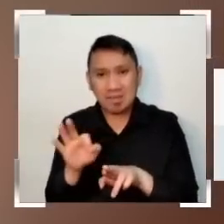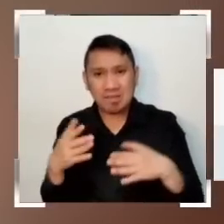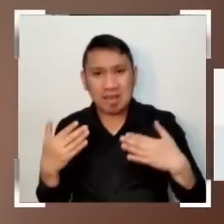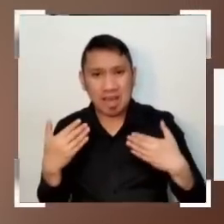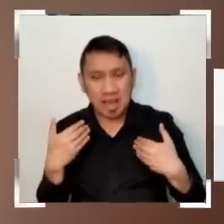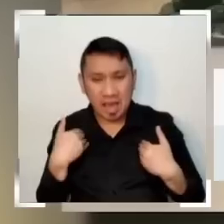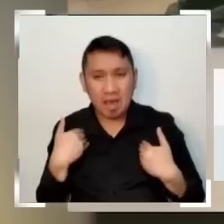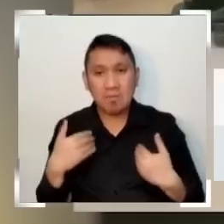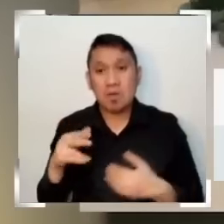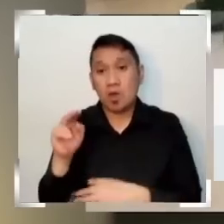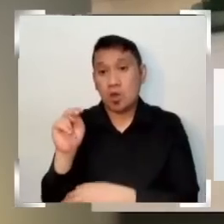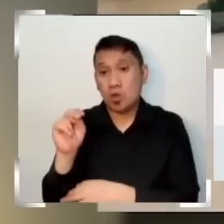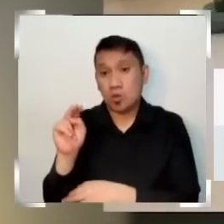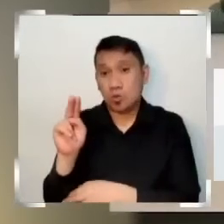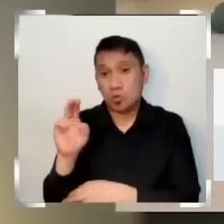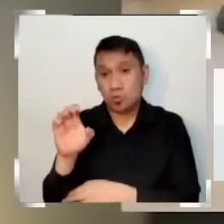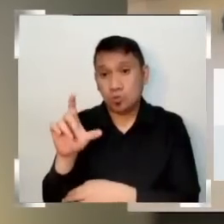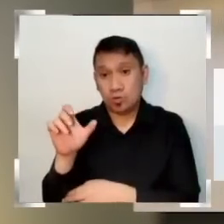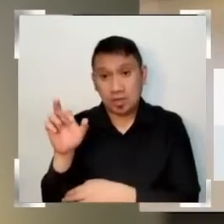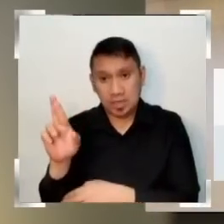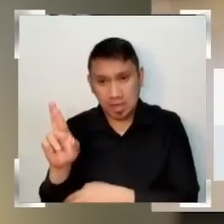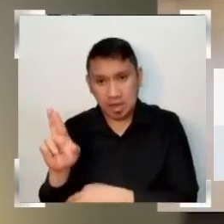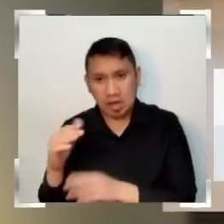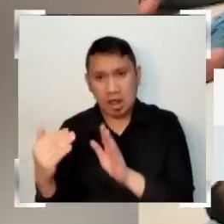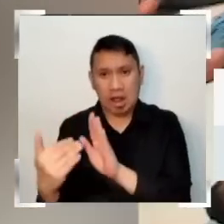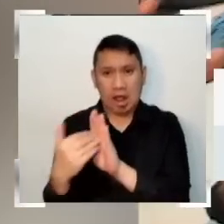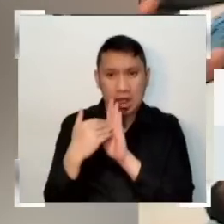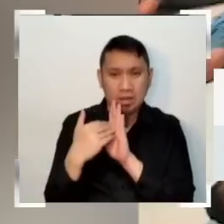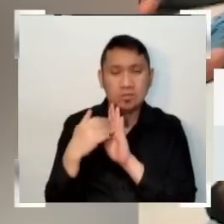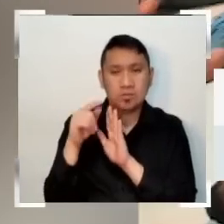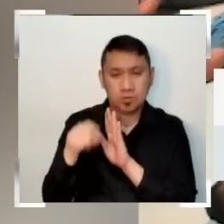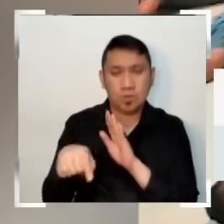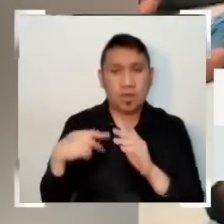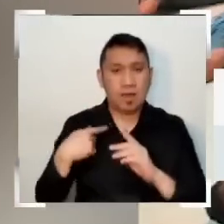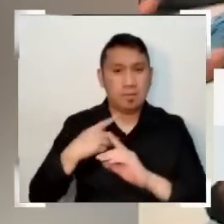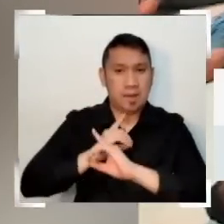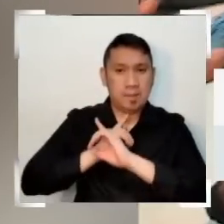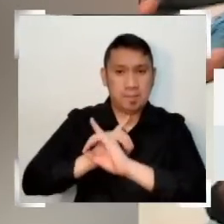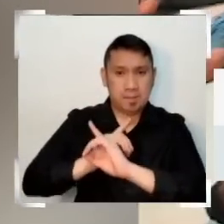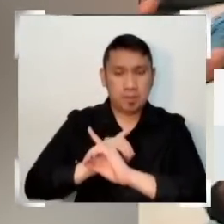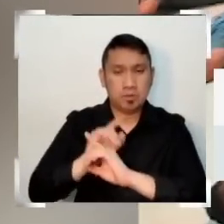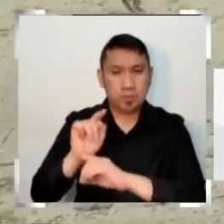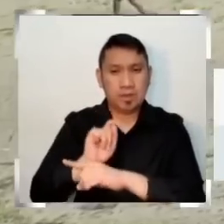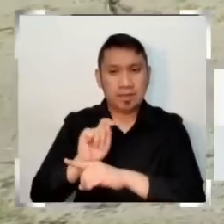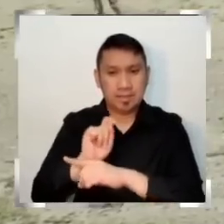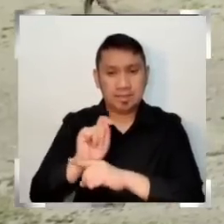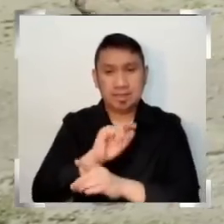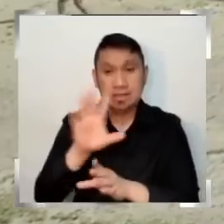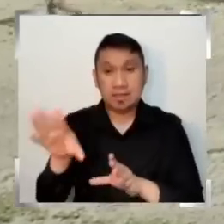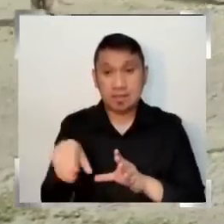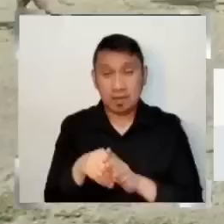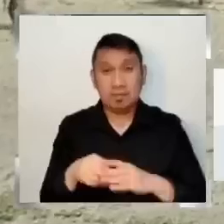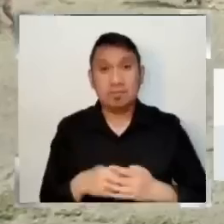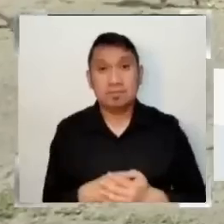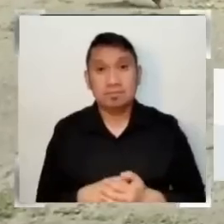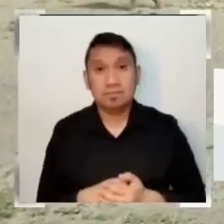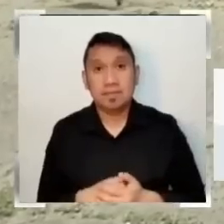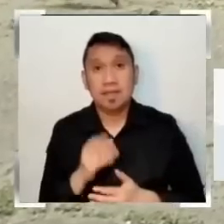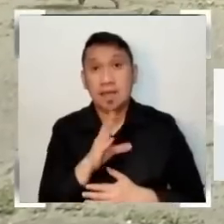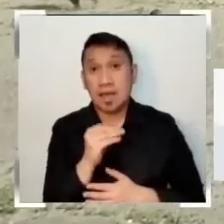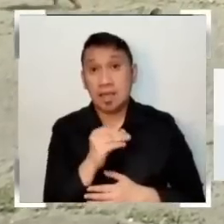attack, inensayo ng mga tropang kasama sa Balikatan sa Capiz. Isa pang